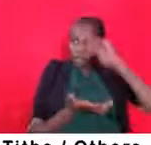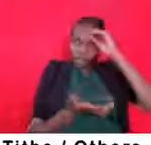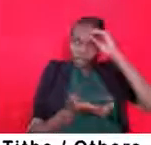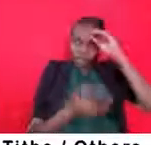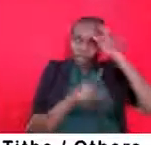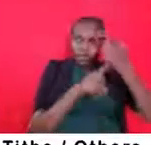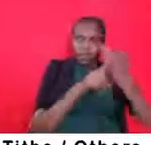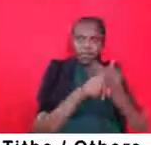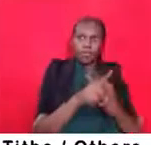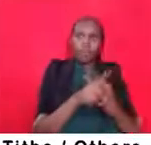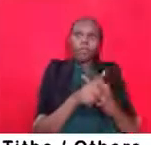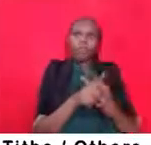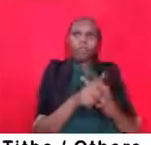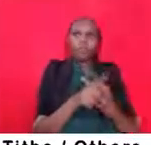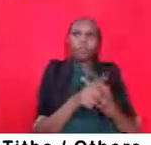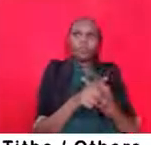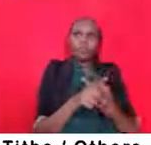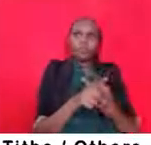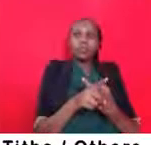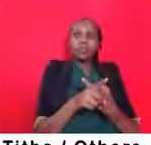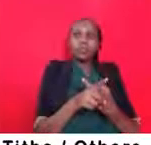katika